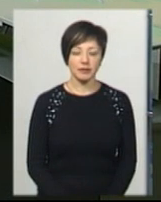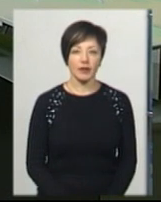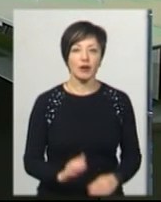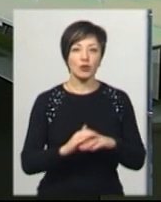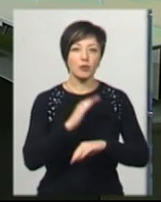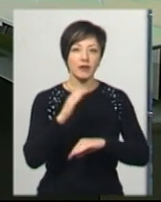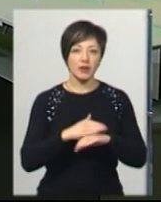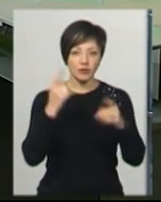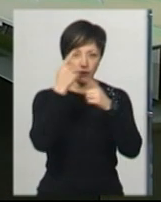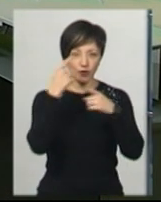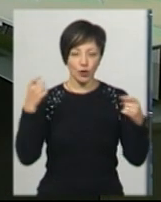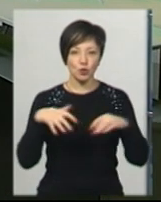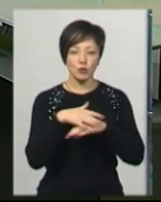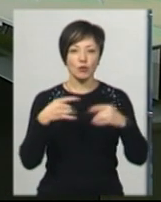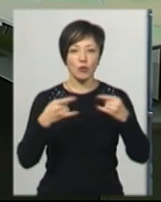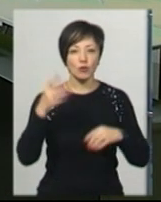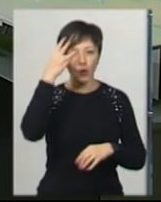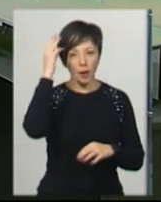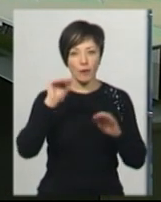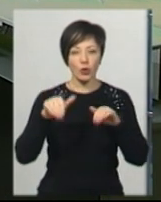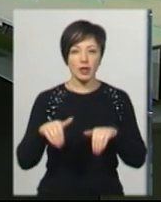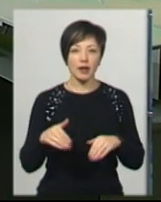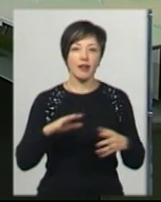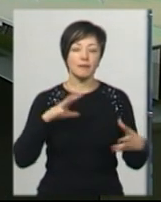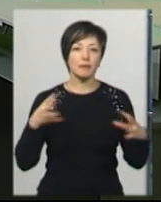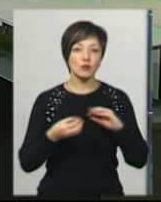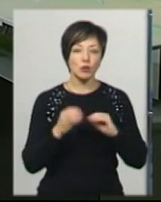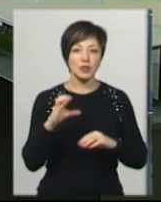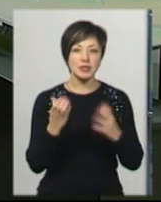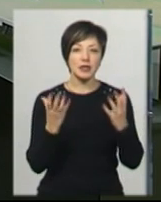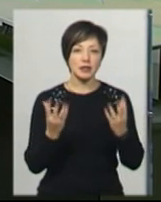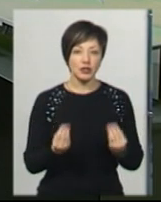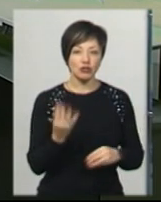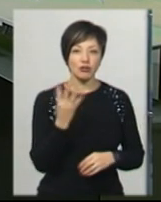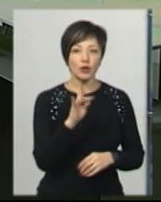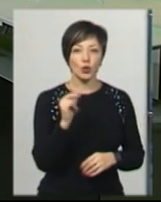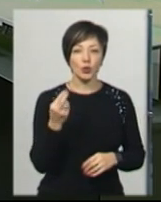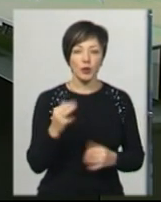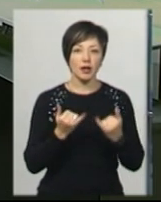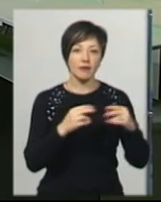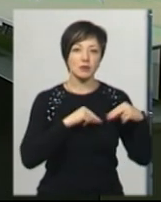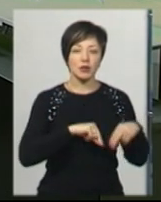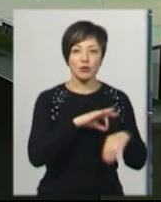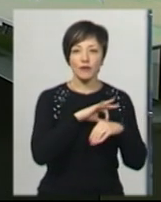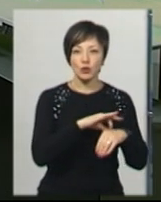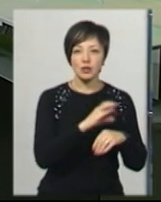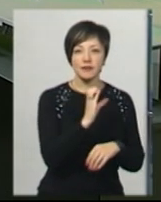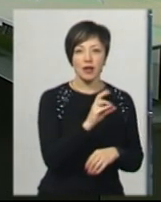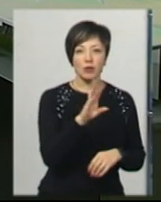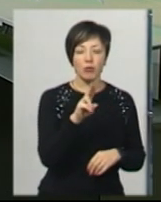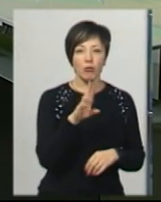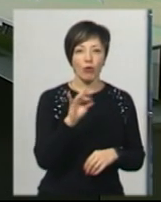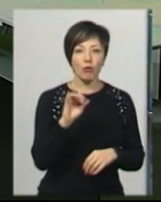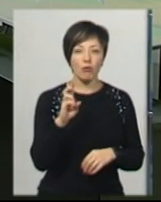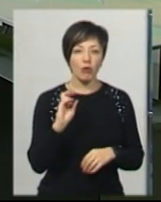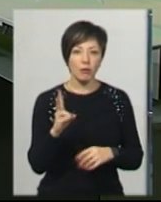Добрий вечір. В ефірі Суспільного мовника ЮА «Поділля» інформаційний підсумок середи, 4 грудня. В студії працюють ведуча Світлана Поробок, на